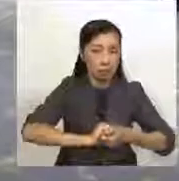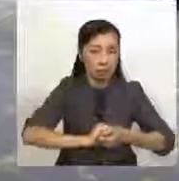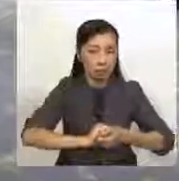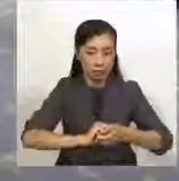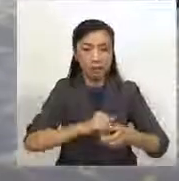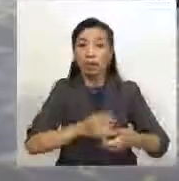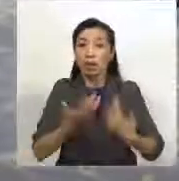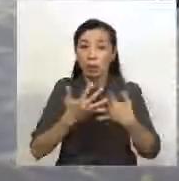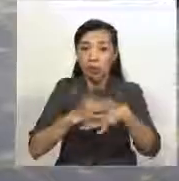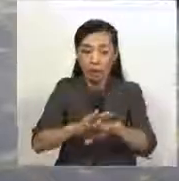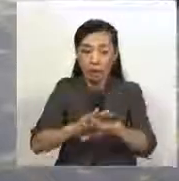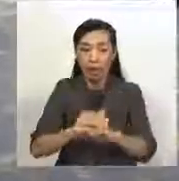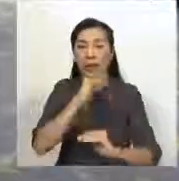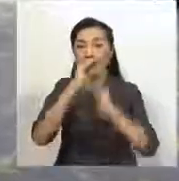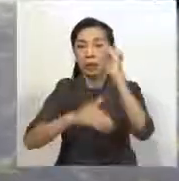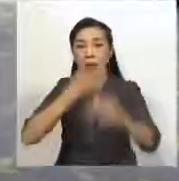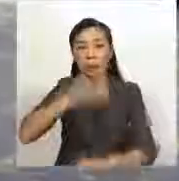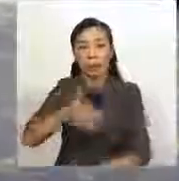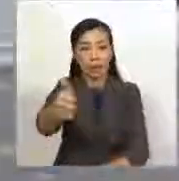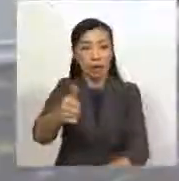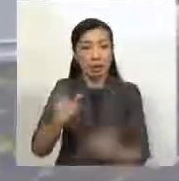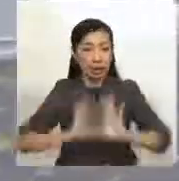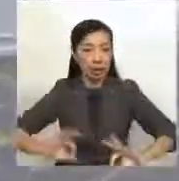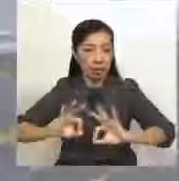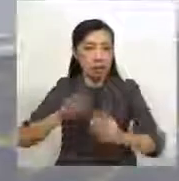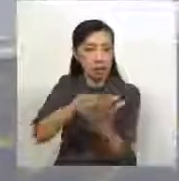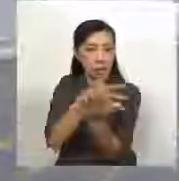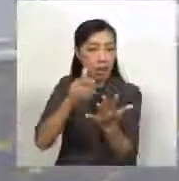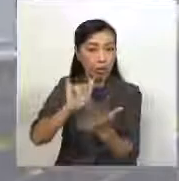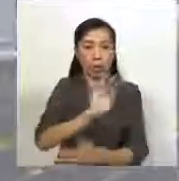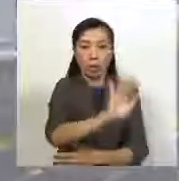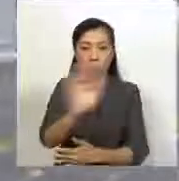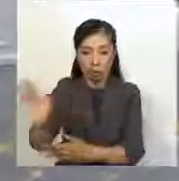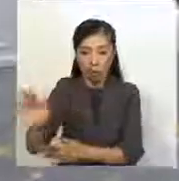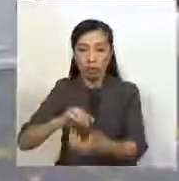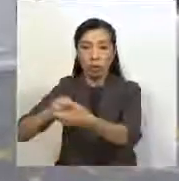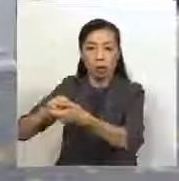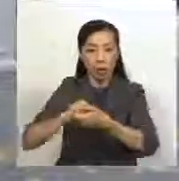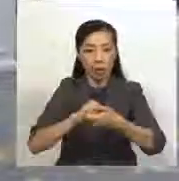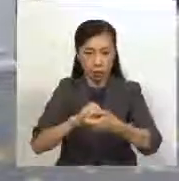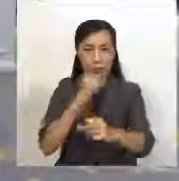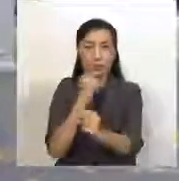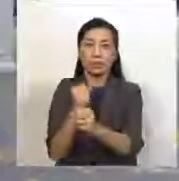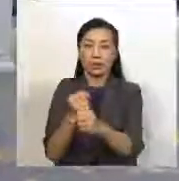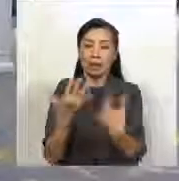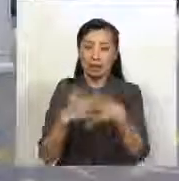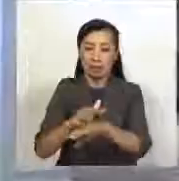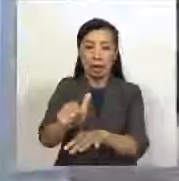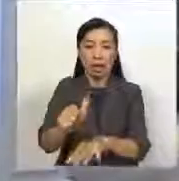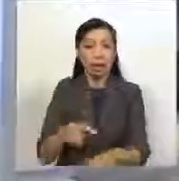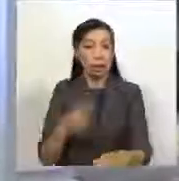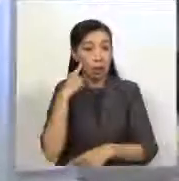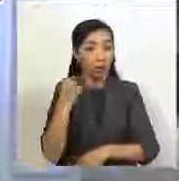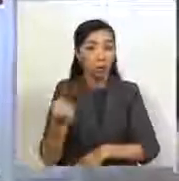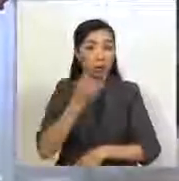จก้าวไกลยั่งยืนซึ่งต้องสร้างความร่วมมือความเป็นหุ้นส่วนทางยุทธศาสตร์ระหว่างกันทั้งในและนอกภูมิภาคและย้ำว่าความมั่นคงอย่